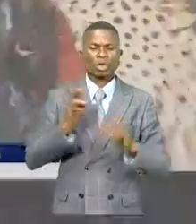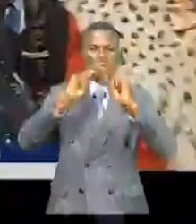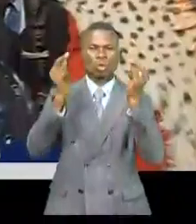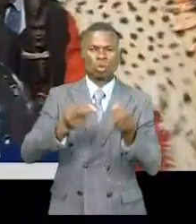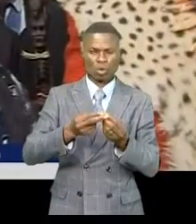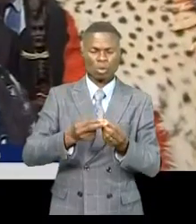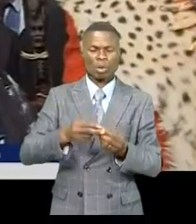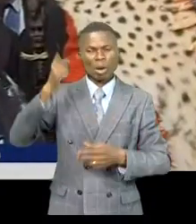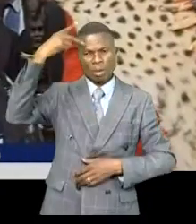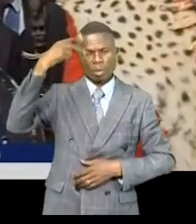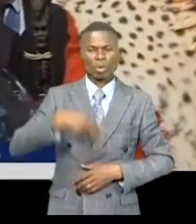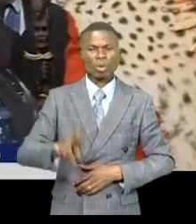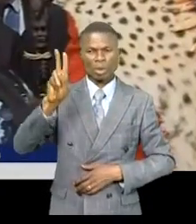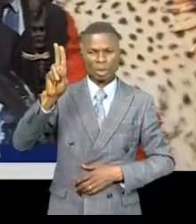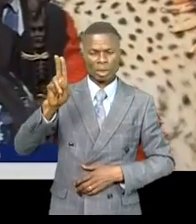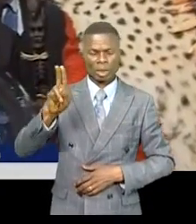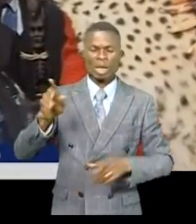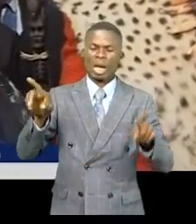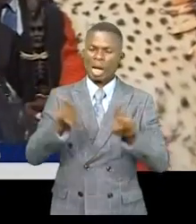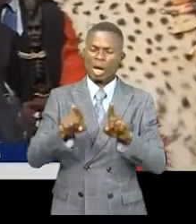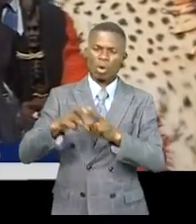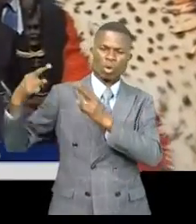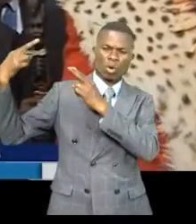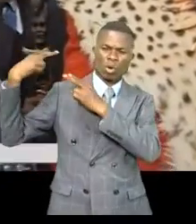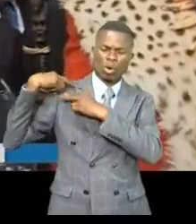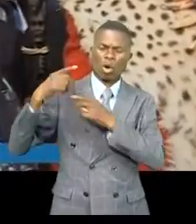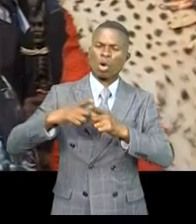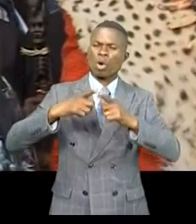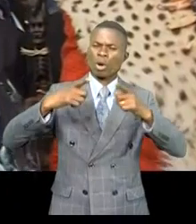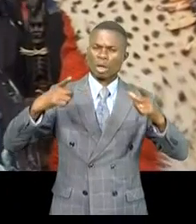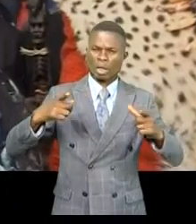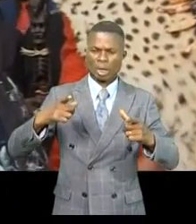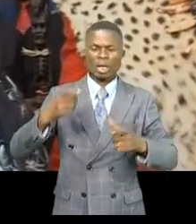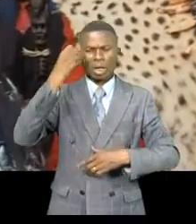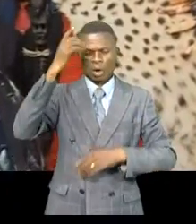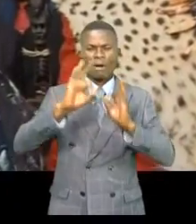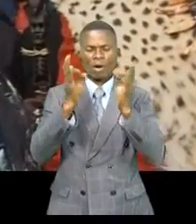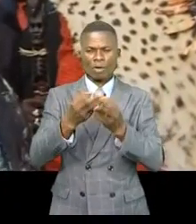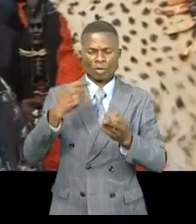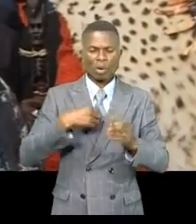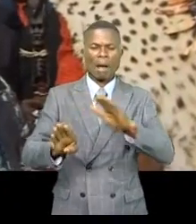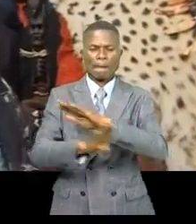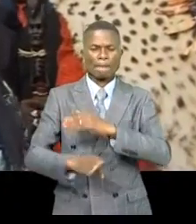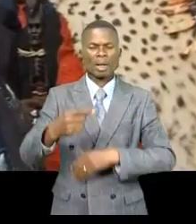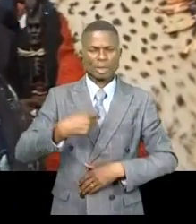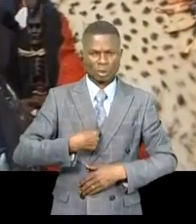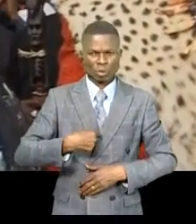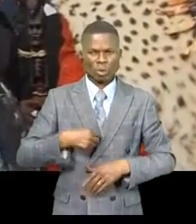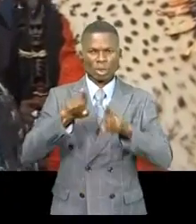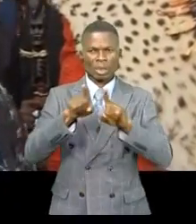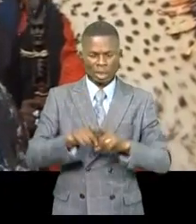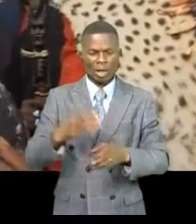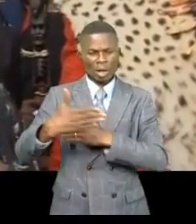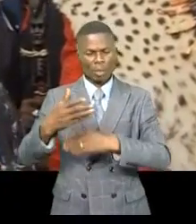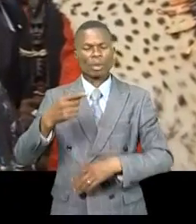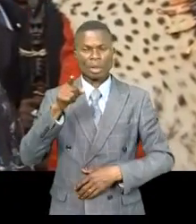UDPS, c'est encore une responsabilité pour moi de comprendre que ma famille, ma base est toujours à côté